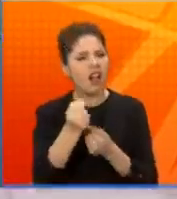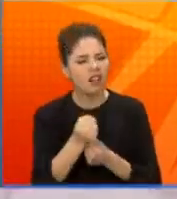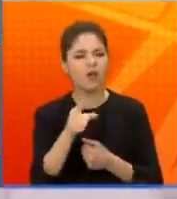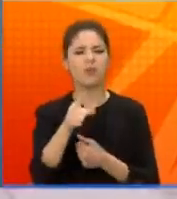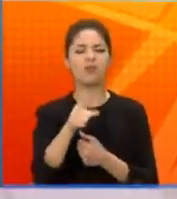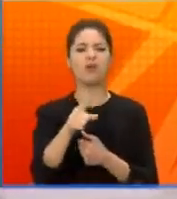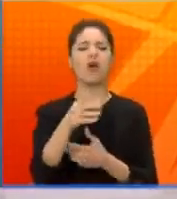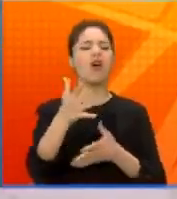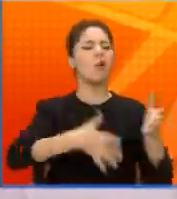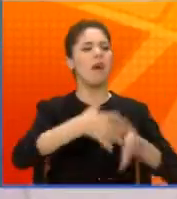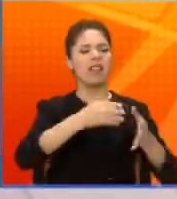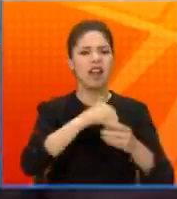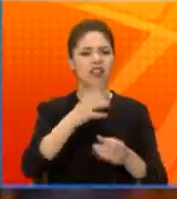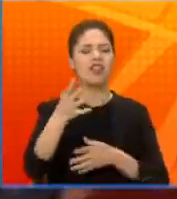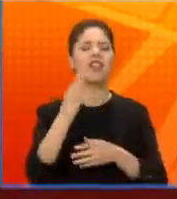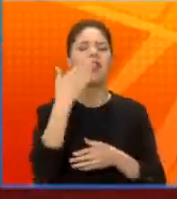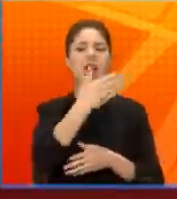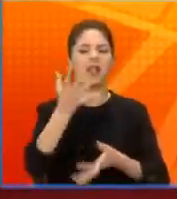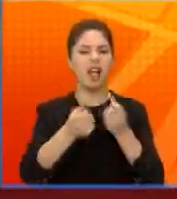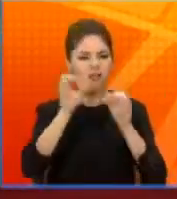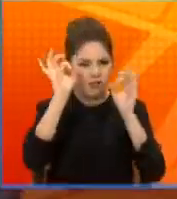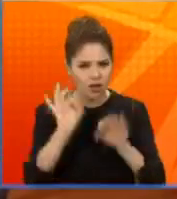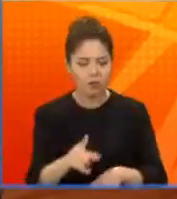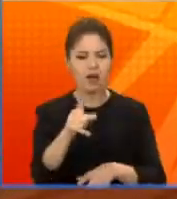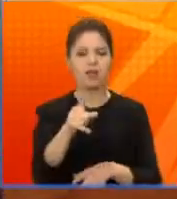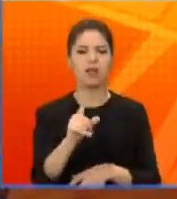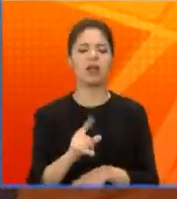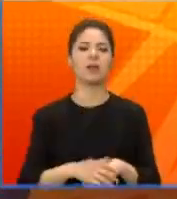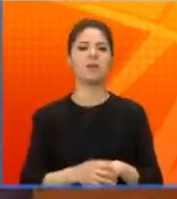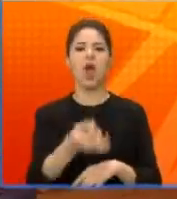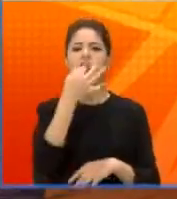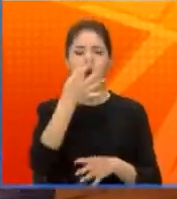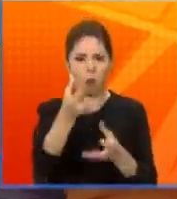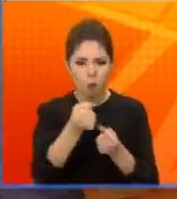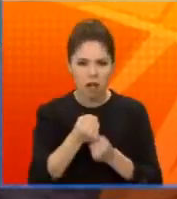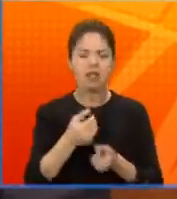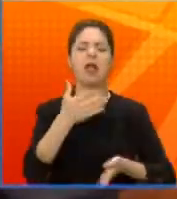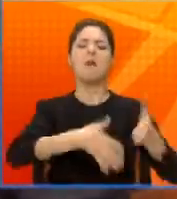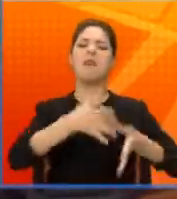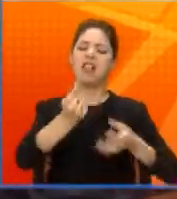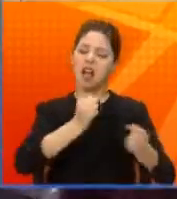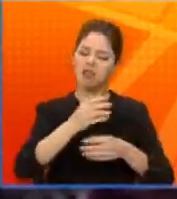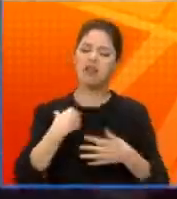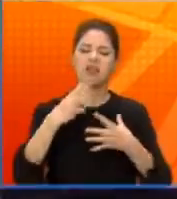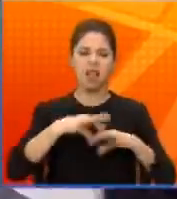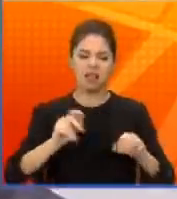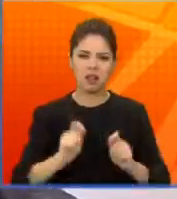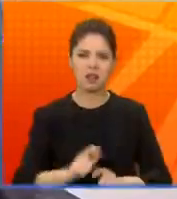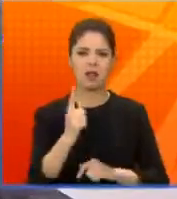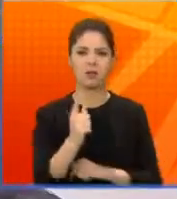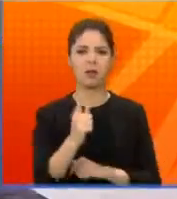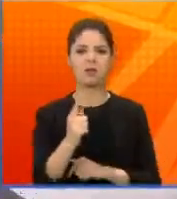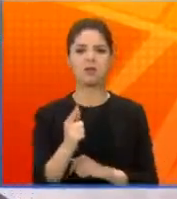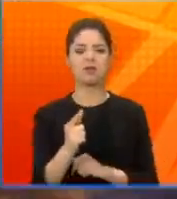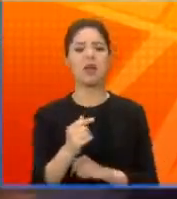Çarşıda pazarda Ramazan alışverişi başladı. Hurma aldık, biraz da lokum aldık. Biraz market alışverişi, pazar alışverişi, onları da tamamlayacağız. Biraz da hurma falan